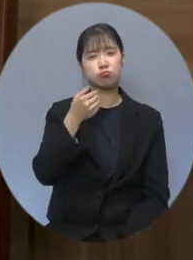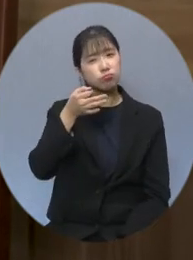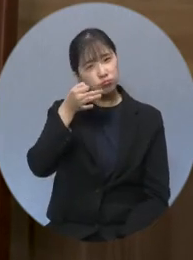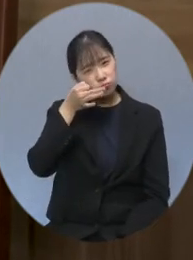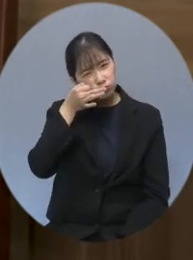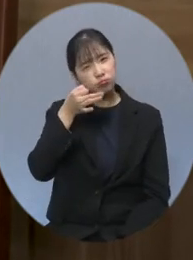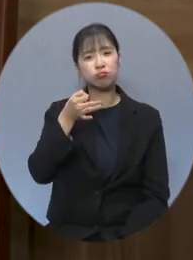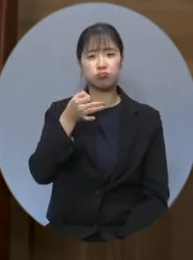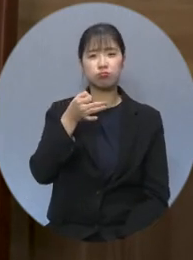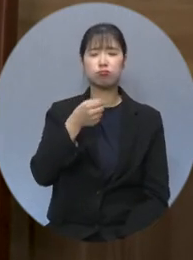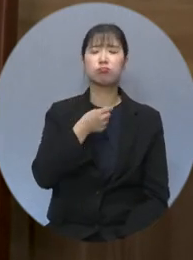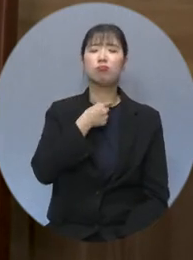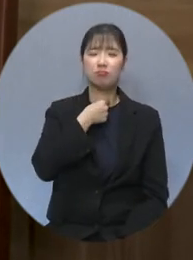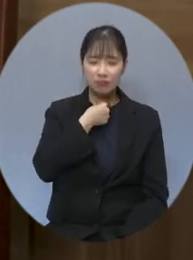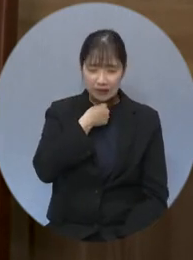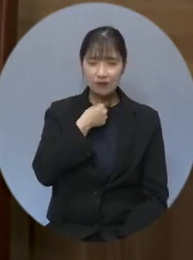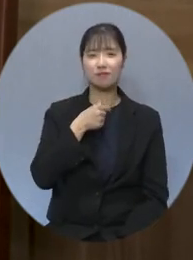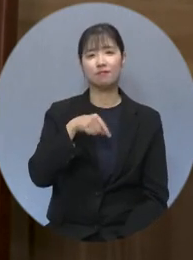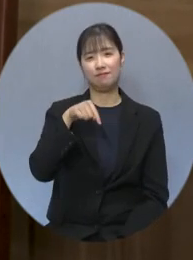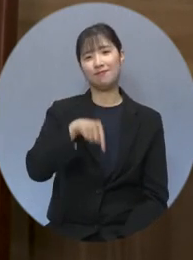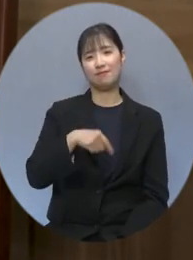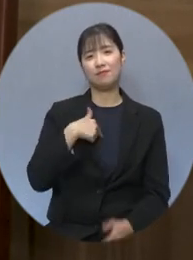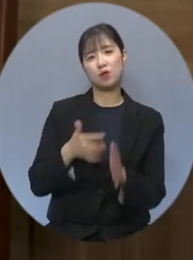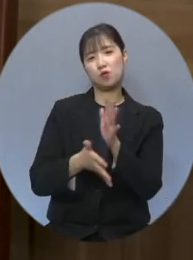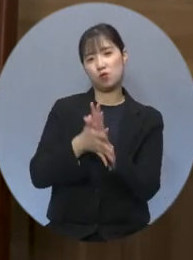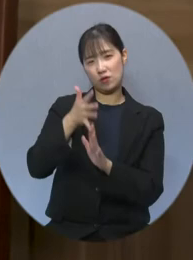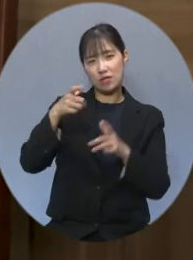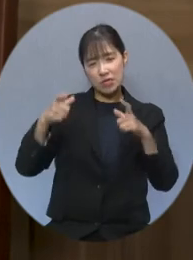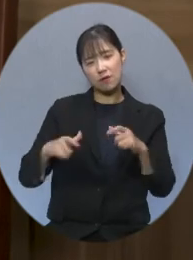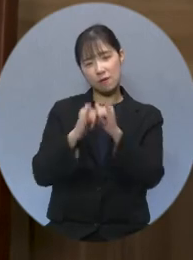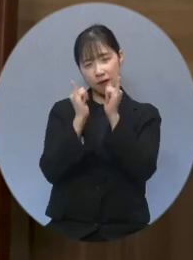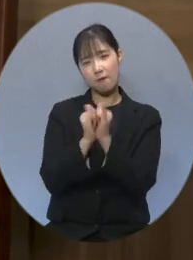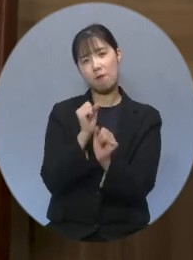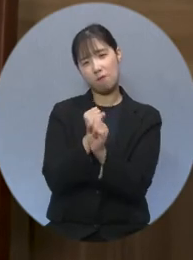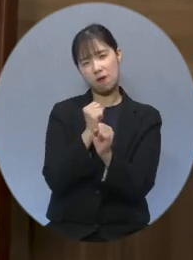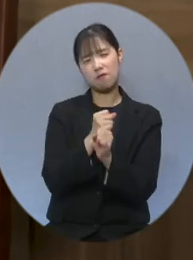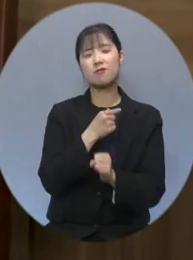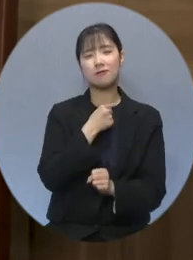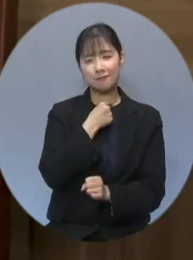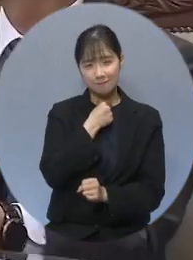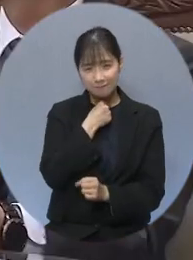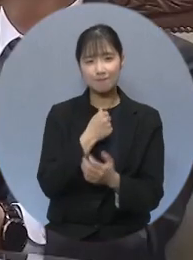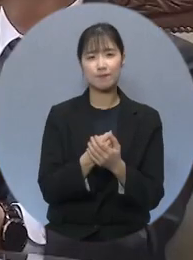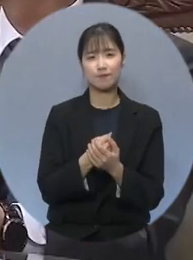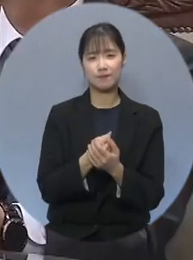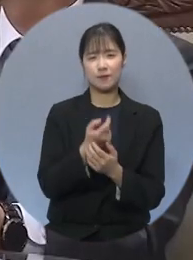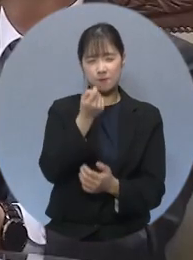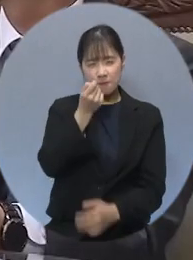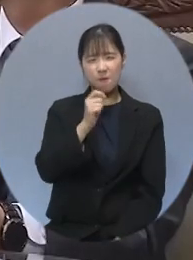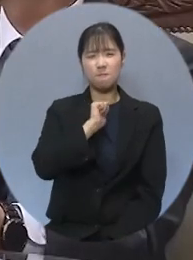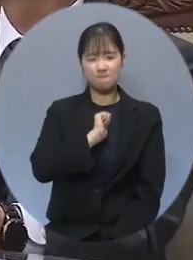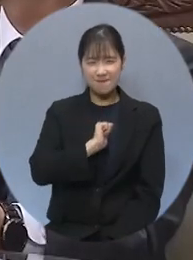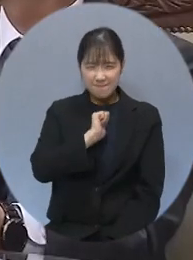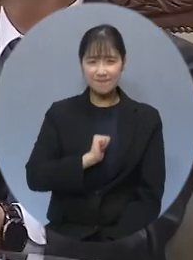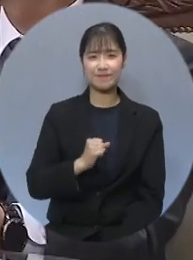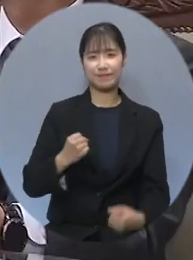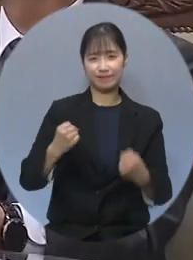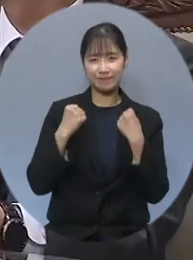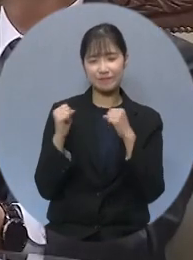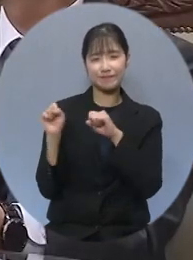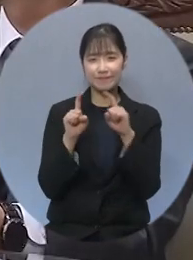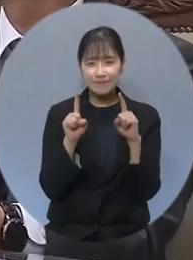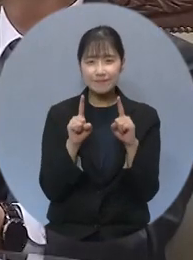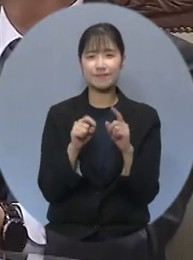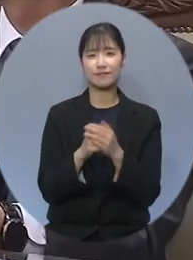살피는 그런 익산시, 그런 지역사회가 됐으면 좋겠다 하는 말씀을 드리고 조금만 참으시고